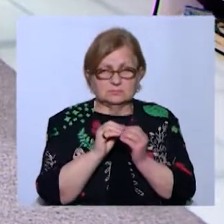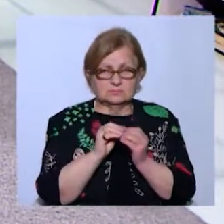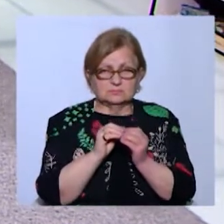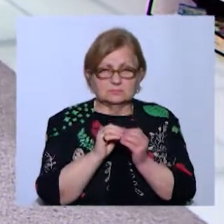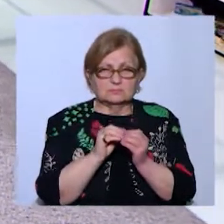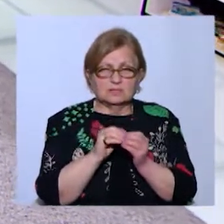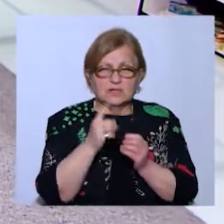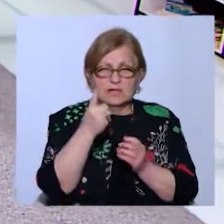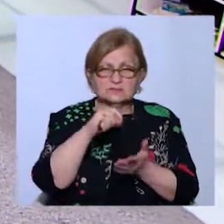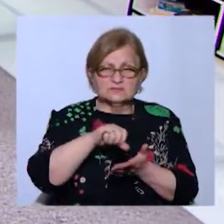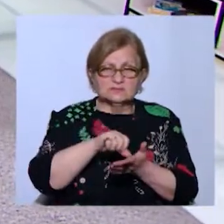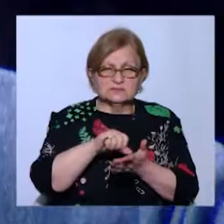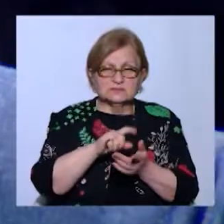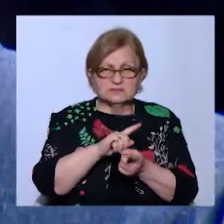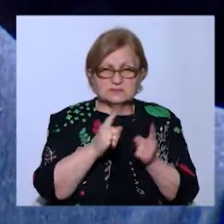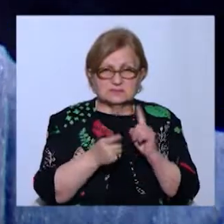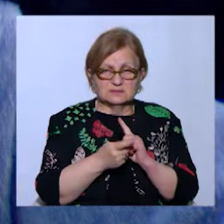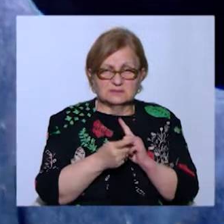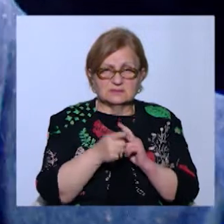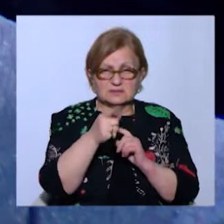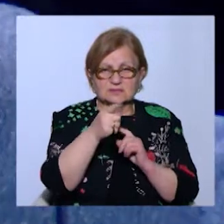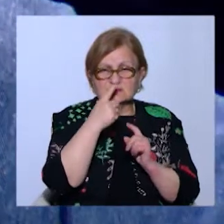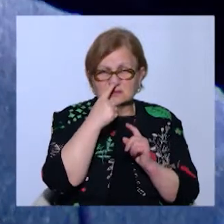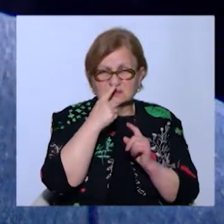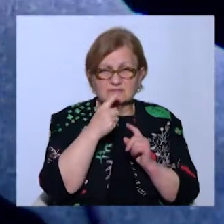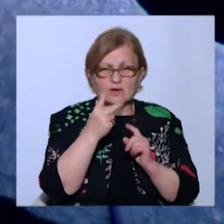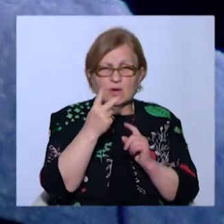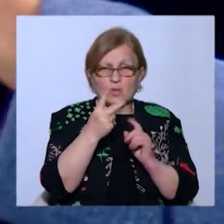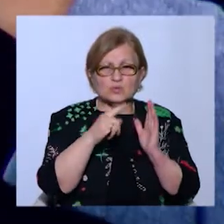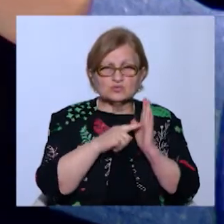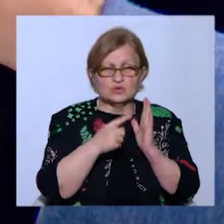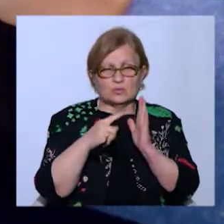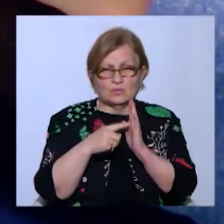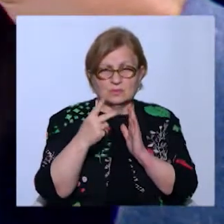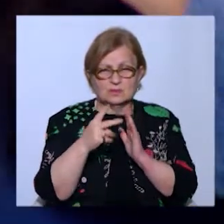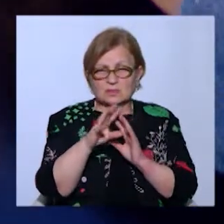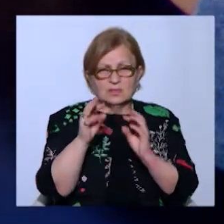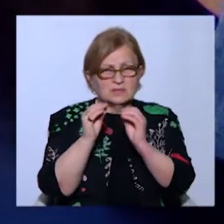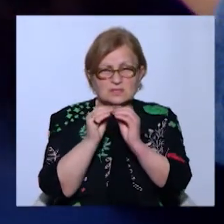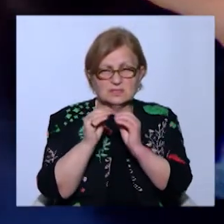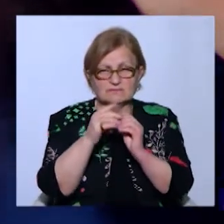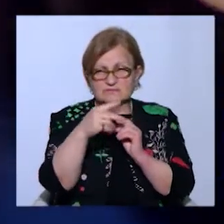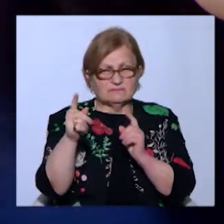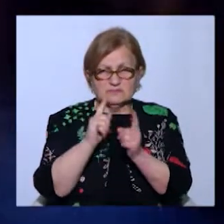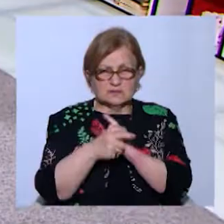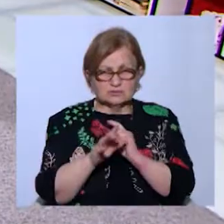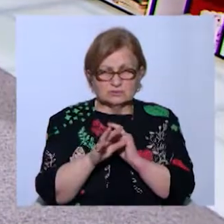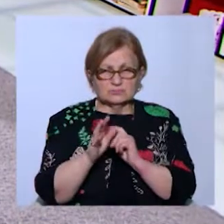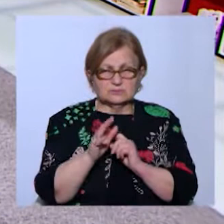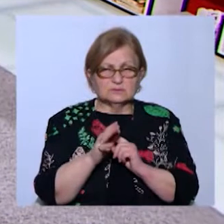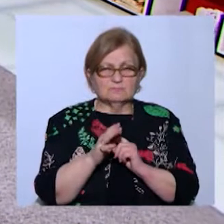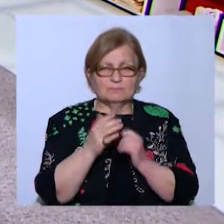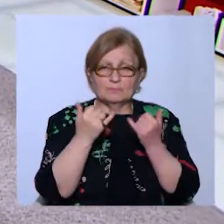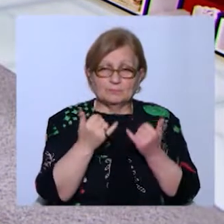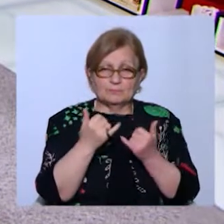შევცვლი მარტო, რომ 2 ხარისხად x + 1 ეს 2 ჯერ 2 ხარისხად x-ია. დანარჩენ წევრებს არ შევცვლი და აი